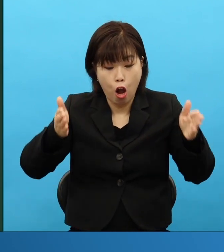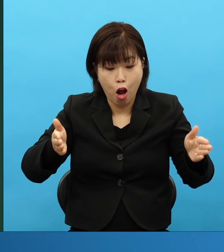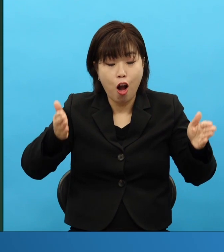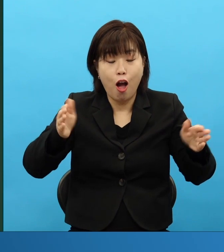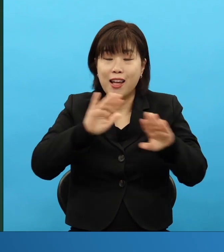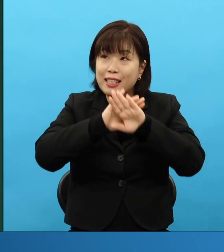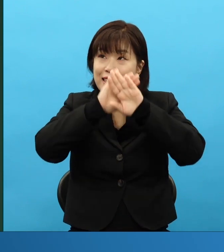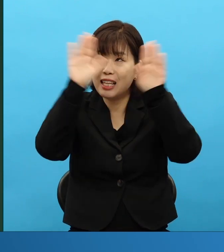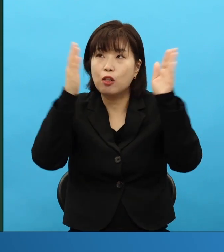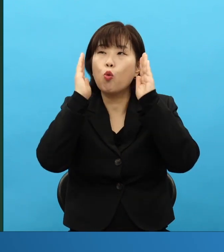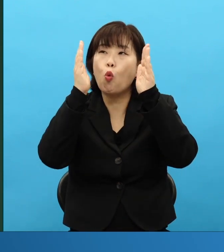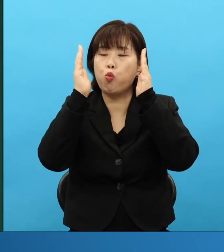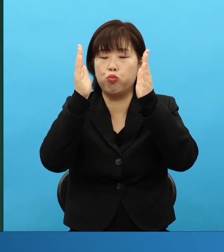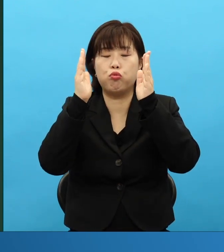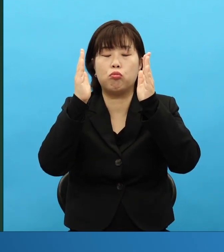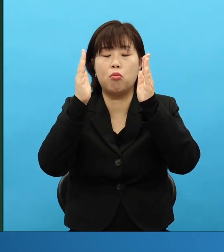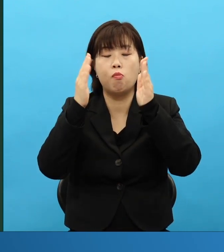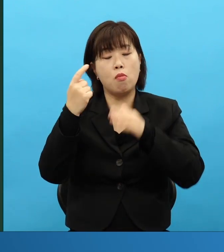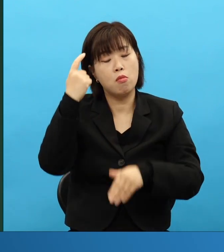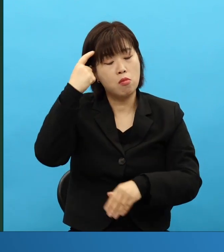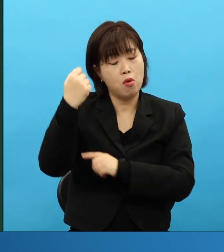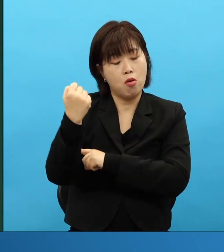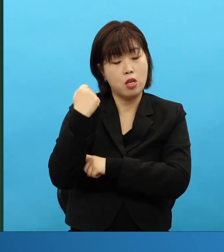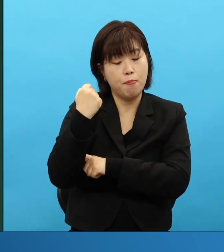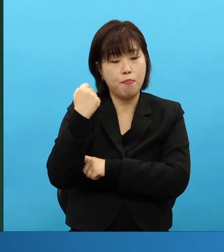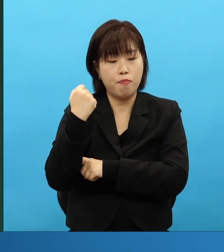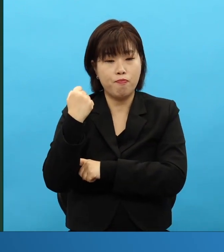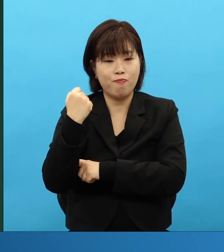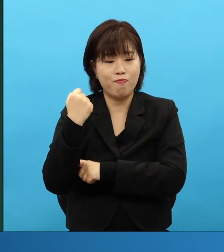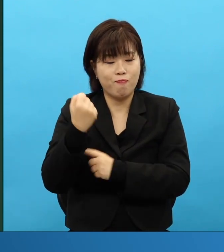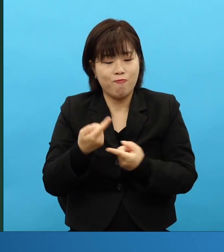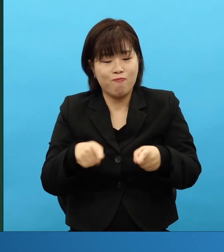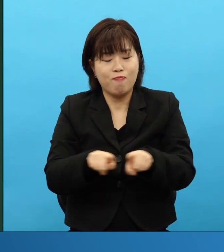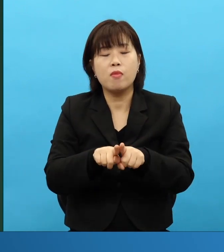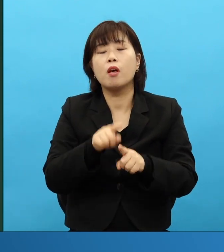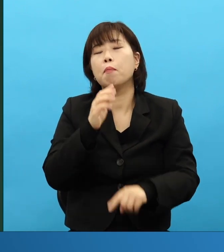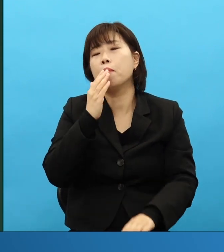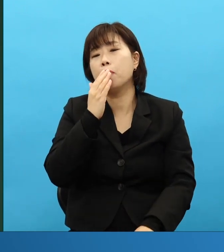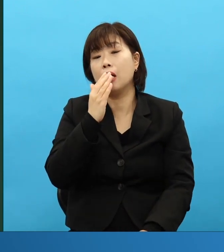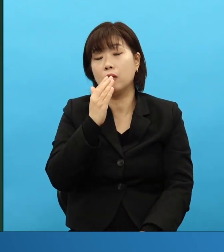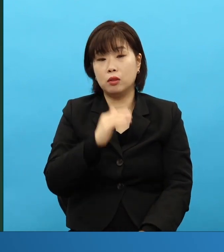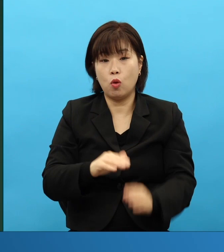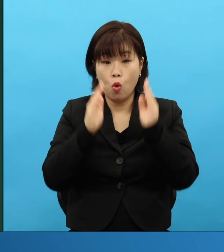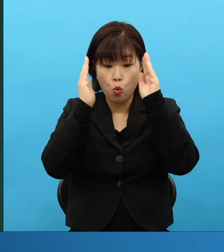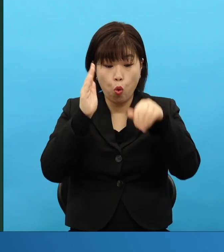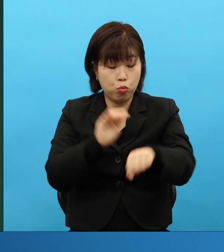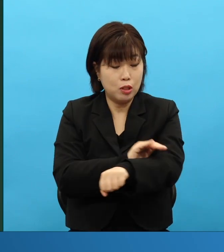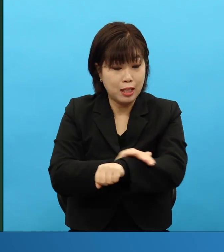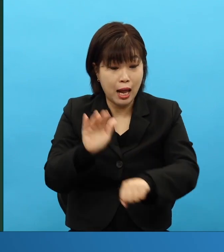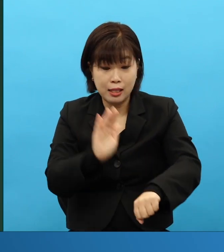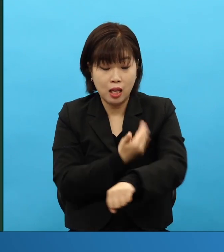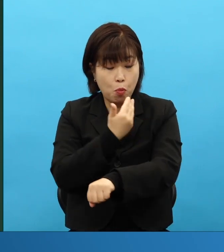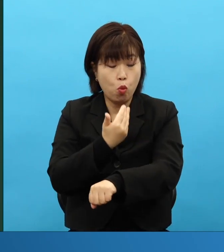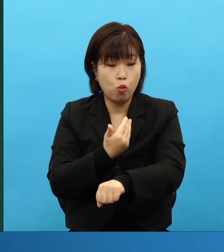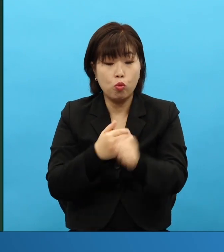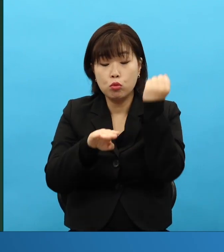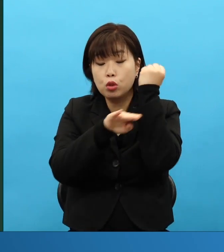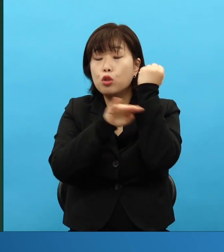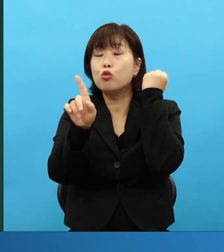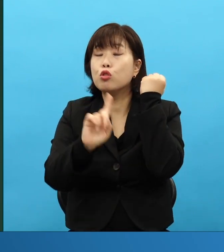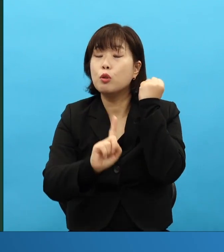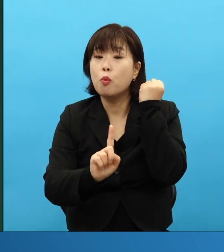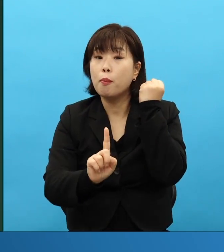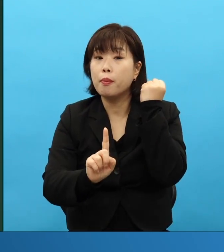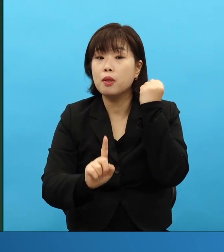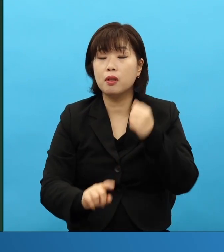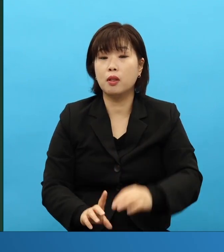well. And in the midst of that, you study. 그럼 공부를 잘한다? 못한다? 기준이 어디 있습니까? And so what's the standard of measure for doing well